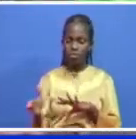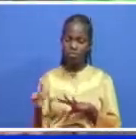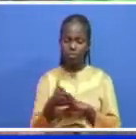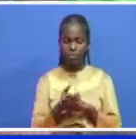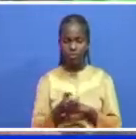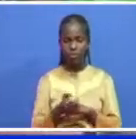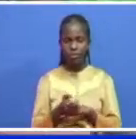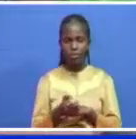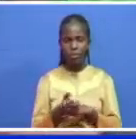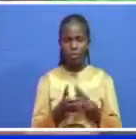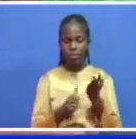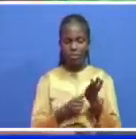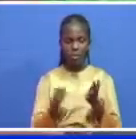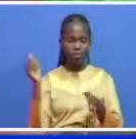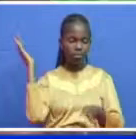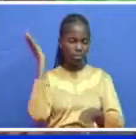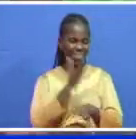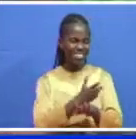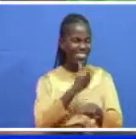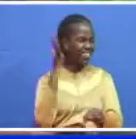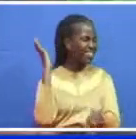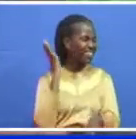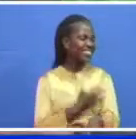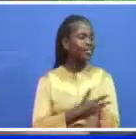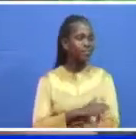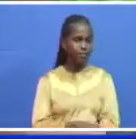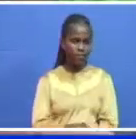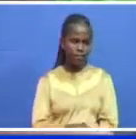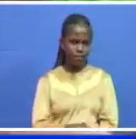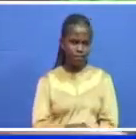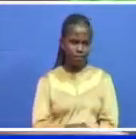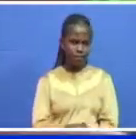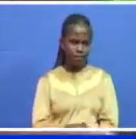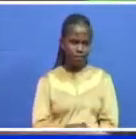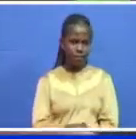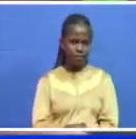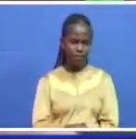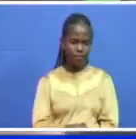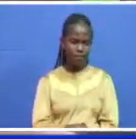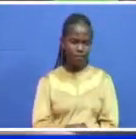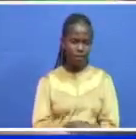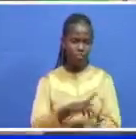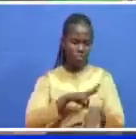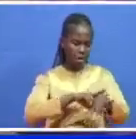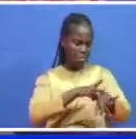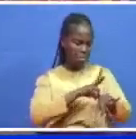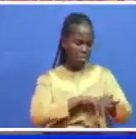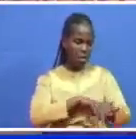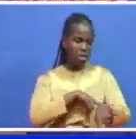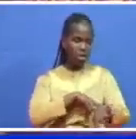hapa mbemba muungani hapo leo ndio angeka ngewa leo na kumbemba